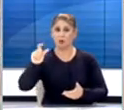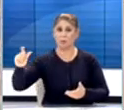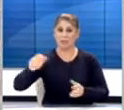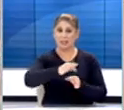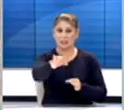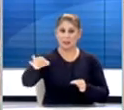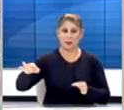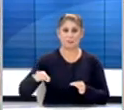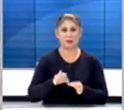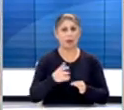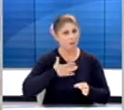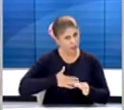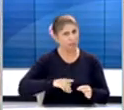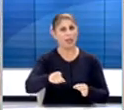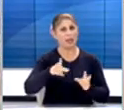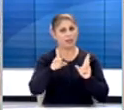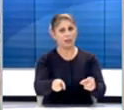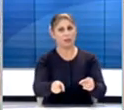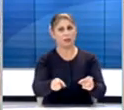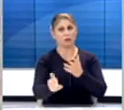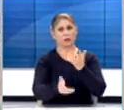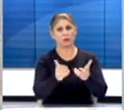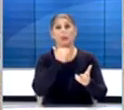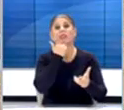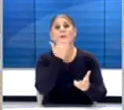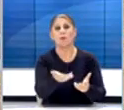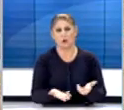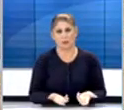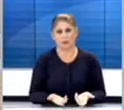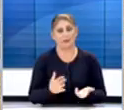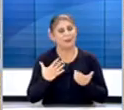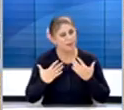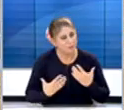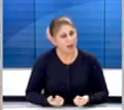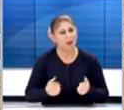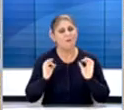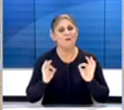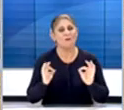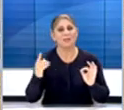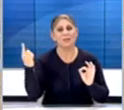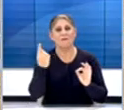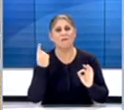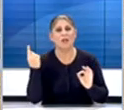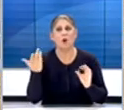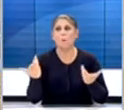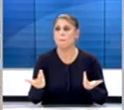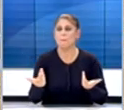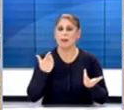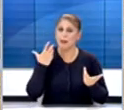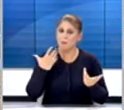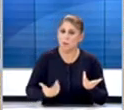στρέμματα και αυτοί δεν θέλαν να σταματήσουν τη φωτιά. Γιατί δεν μπόρεσαν? Γιατί υπάρχουν φυσικά φαινόμενα τα οποία αποκτούν τόσο μεγάλη